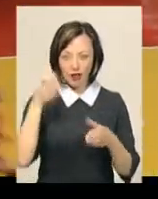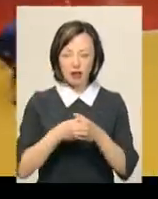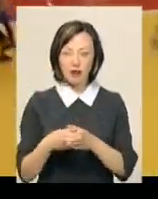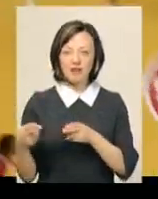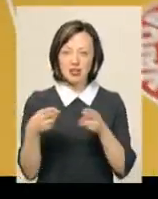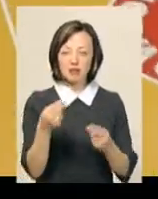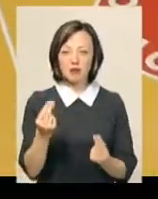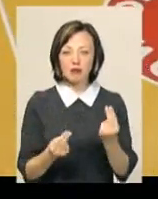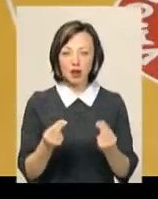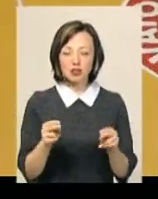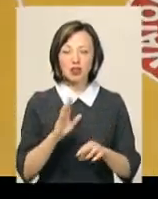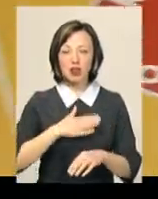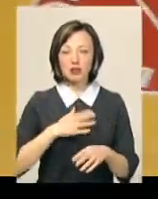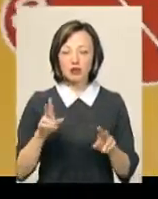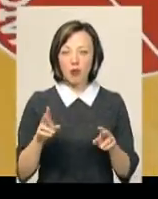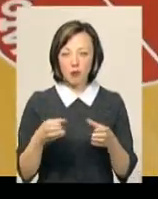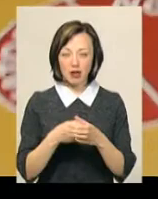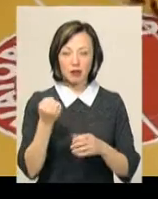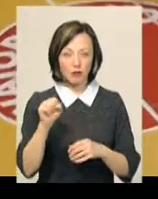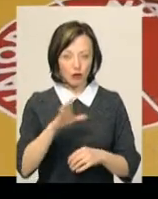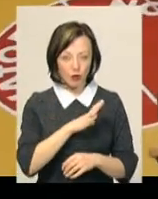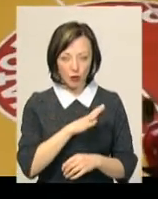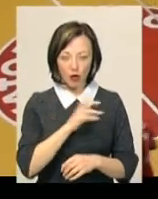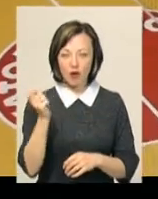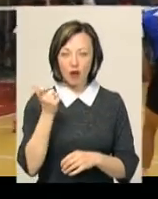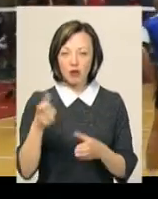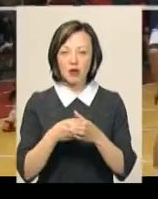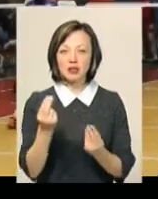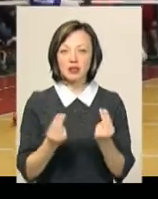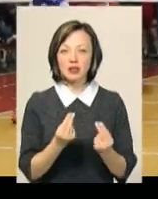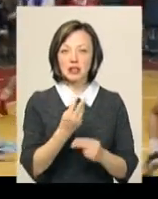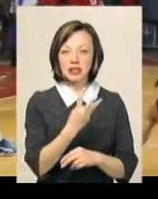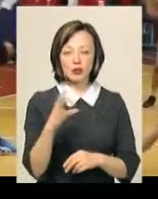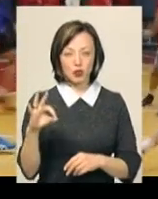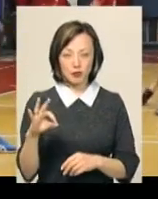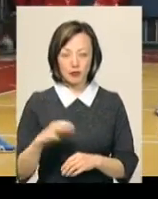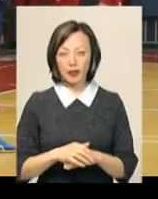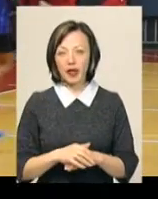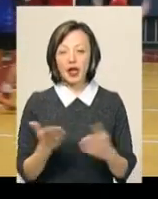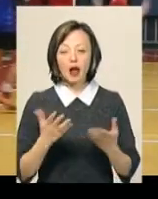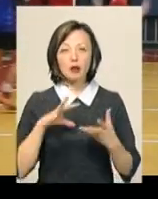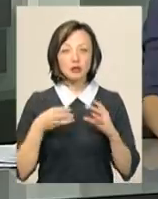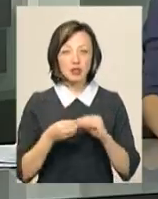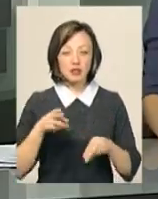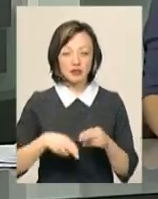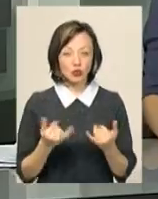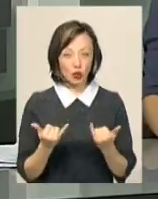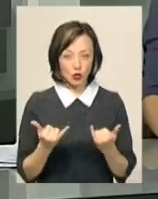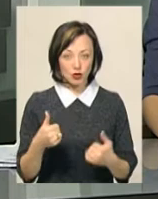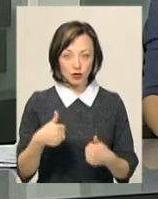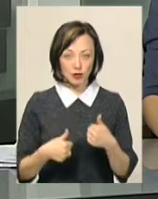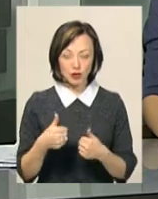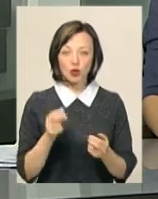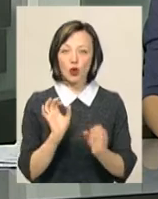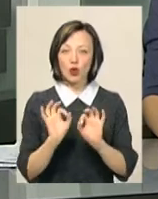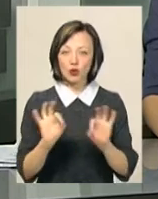матч з цим клубом для новаторців закінчився перемогою. У Харкові команди зіграли з рахунком 3-0. З яким результатом завершиться сьогоднішня зустріч,